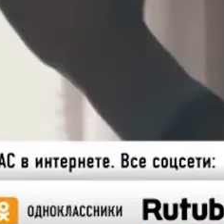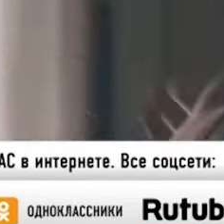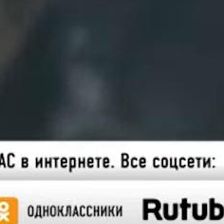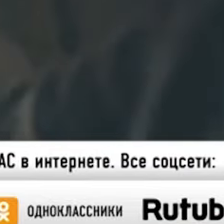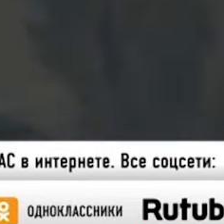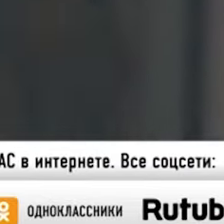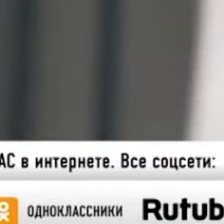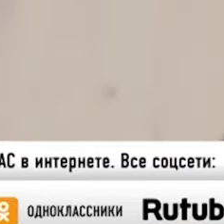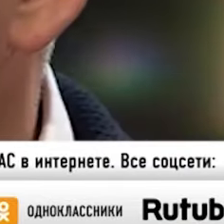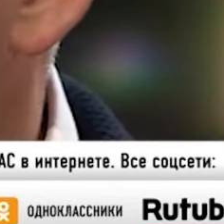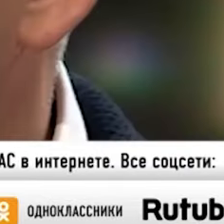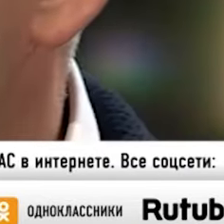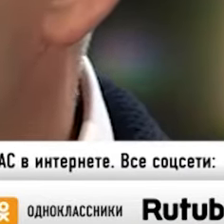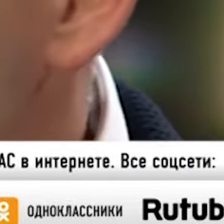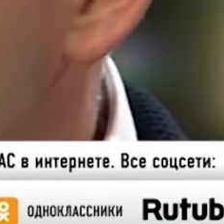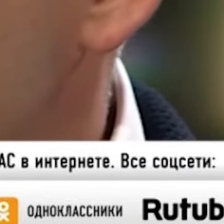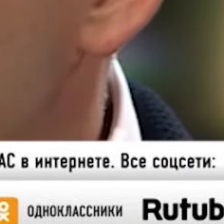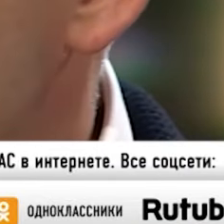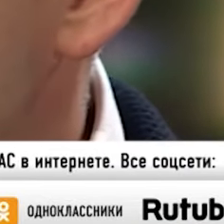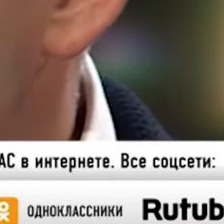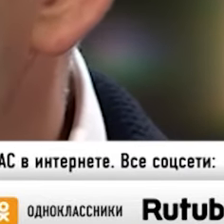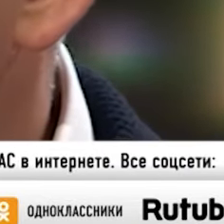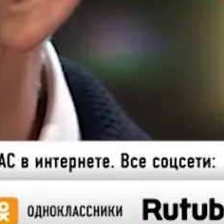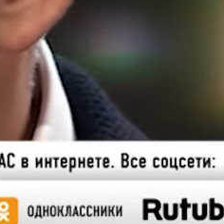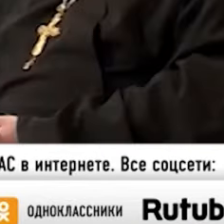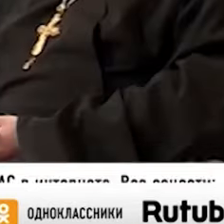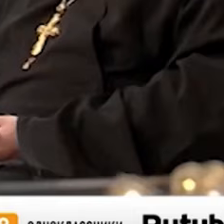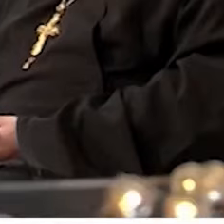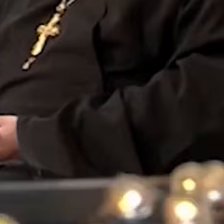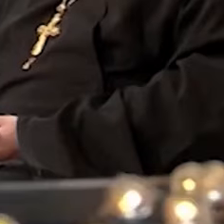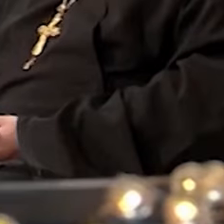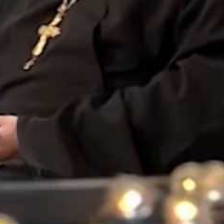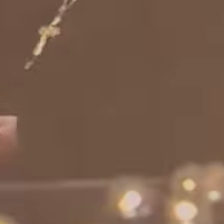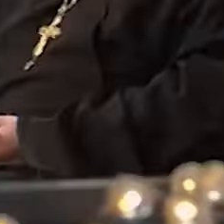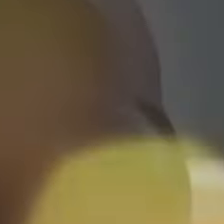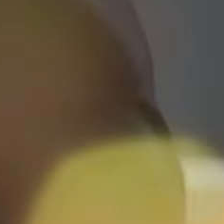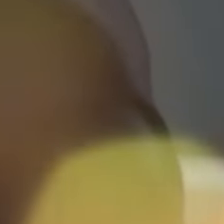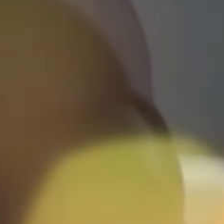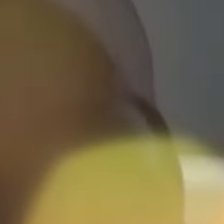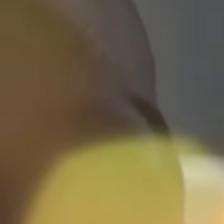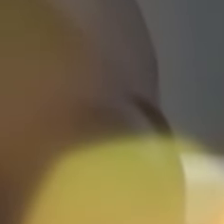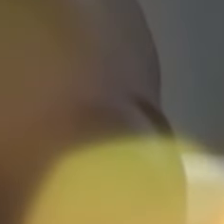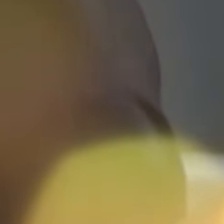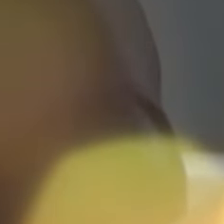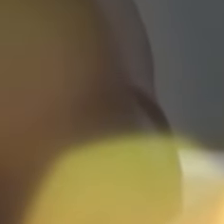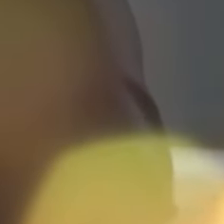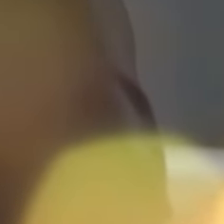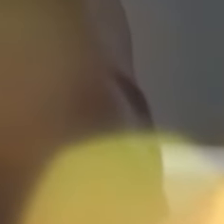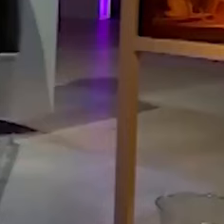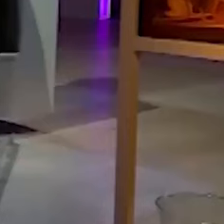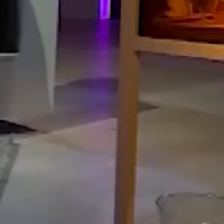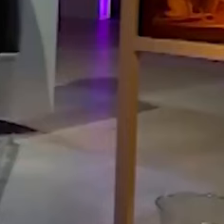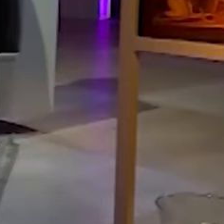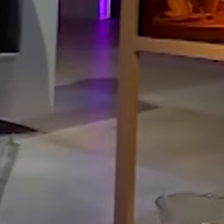помочь и поддержать. Совершенно точно надо расставлять приоритеты. Мы вместе постараемся найти выход из кризиса